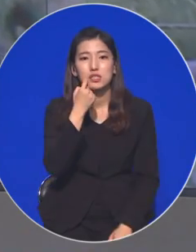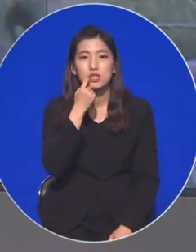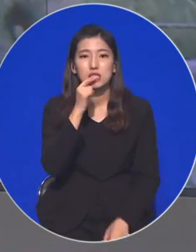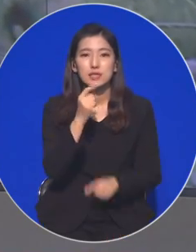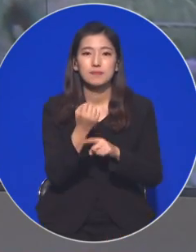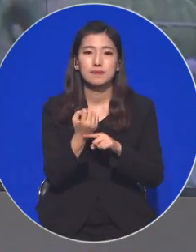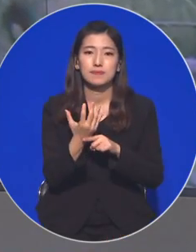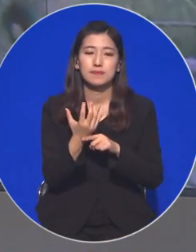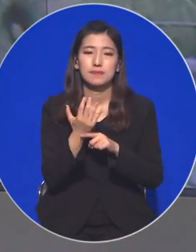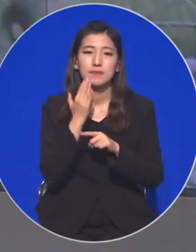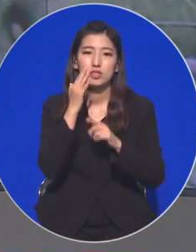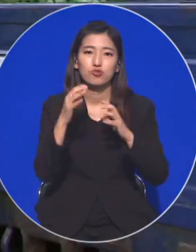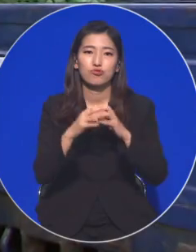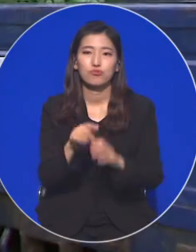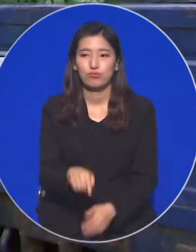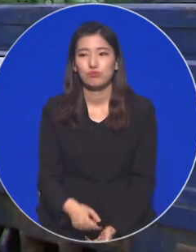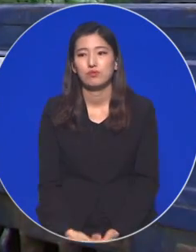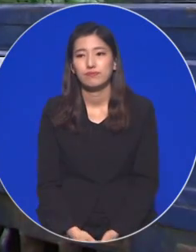나오고 있습니다.